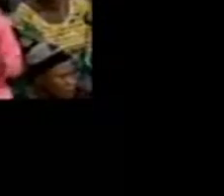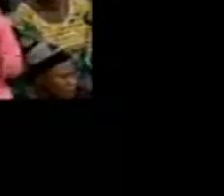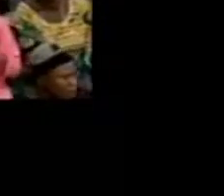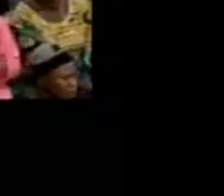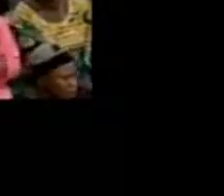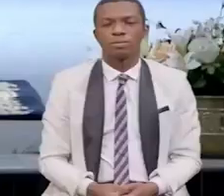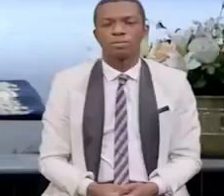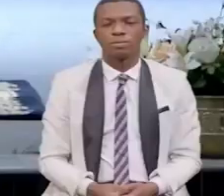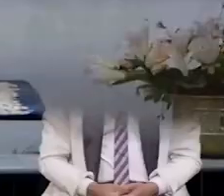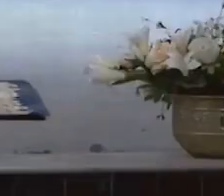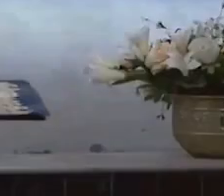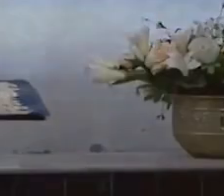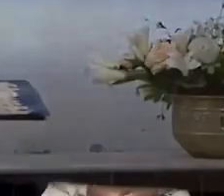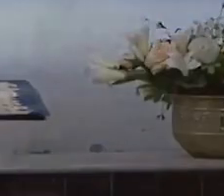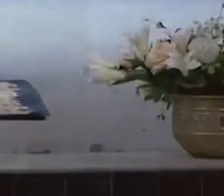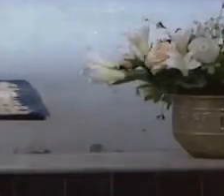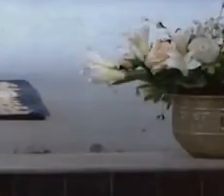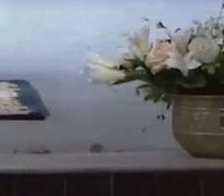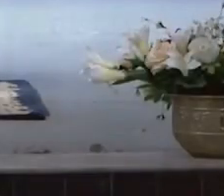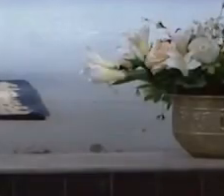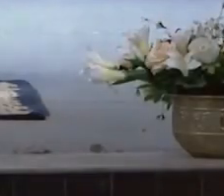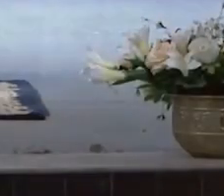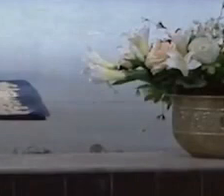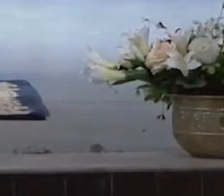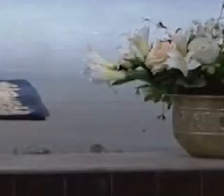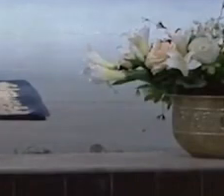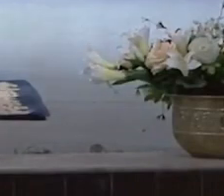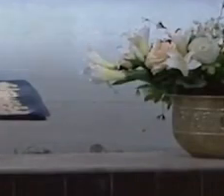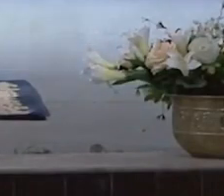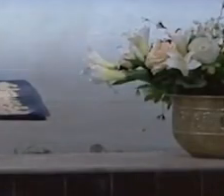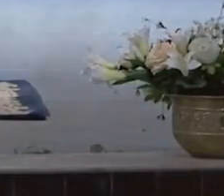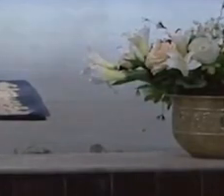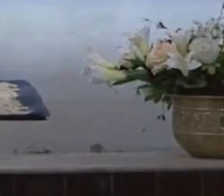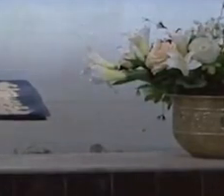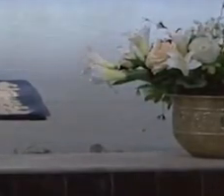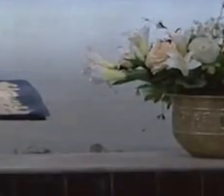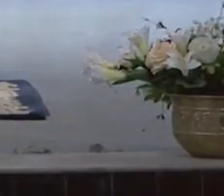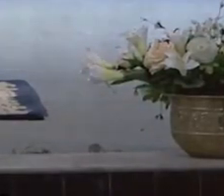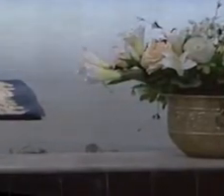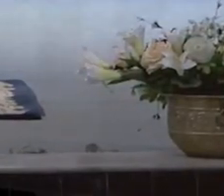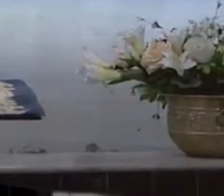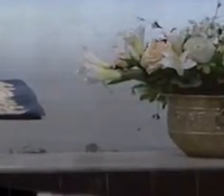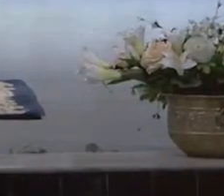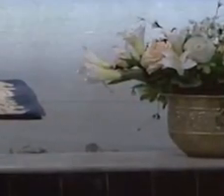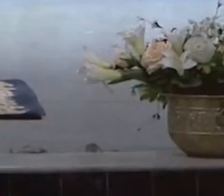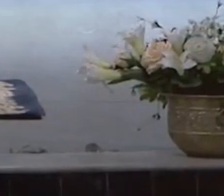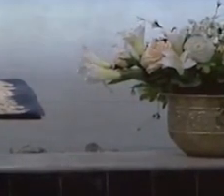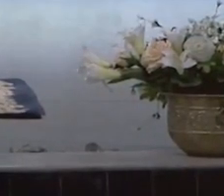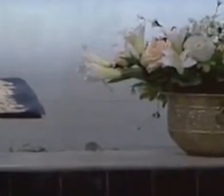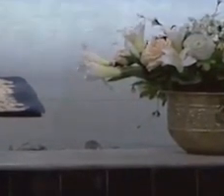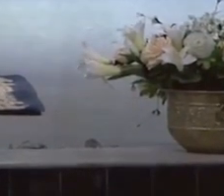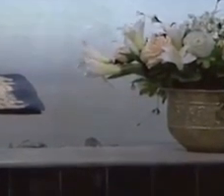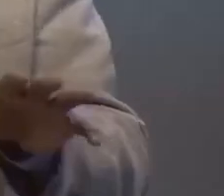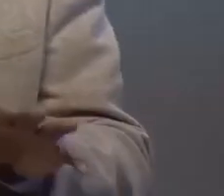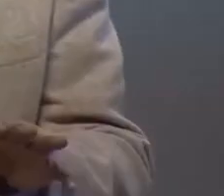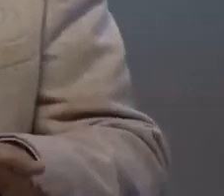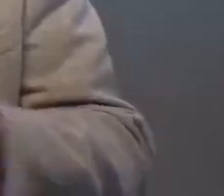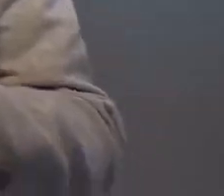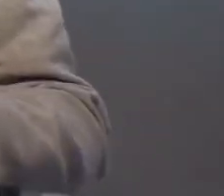Praise the Lord. The Lord for bringing us here. మిమ్మల్ందర్నీ ప్రభు ఇక్కడ తీసుకొచ్చినందుకై చాలా ప్రభువుకు వందనాలు